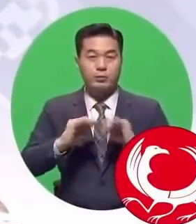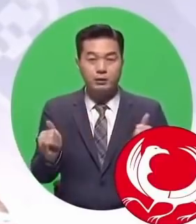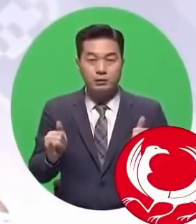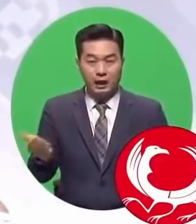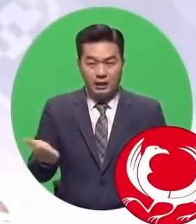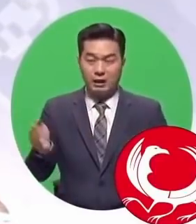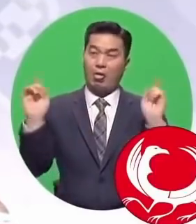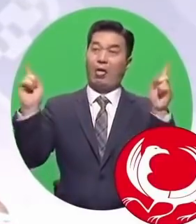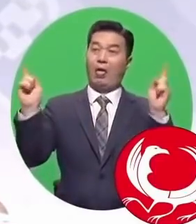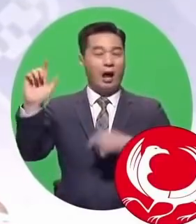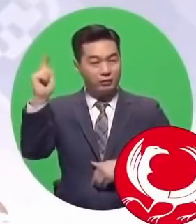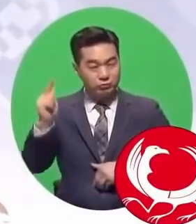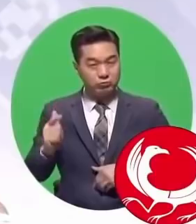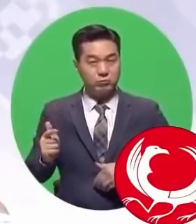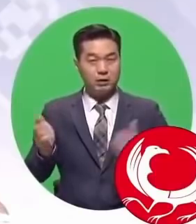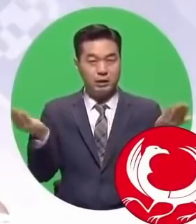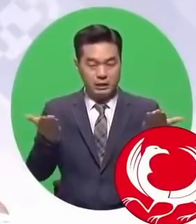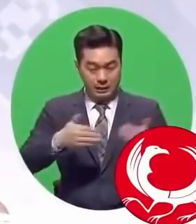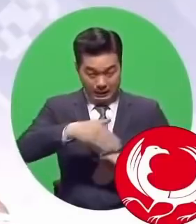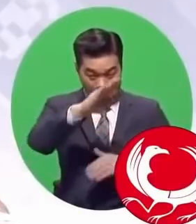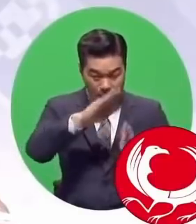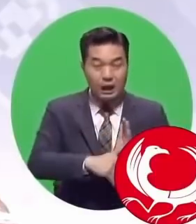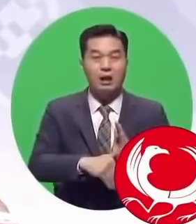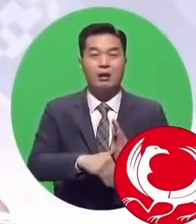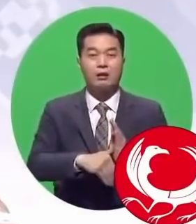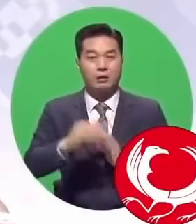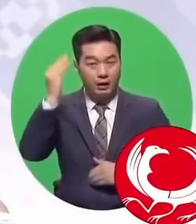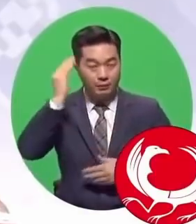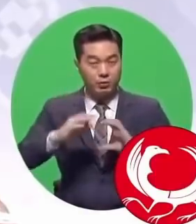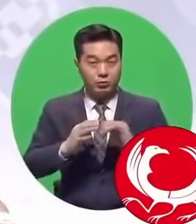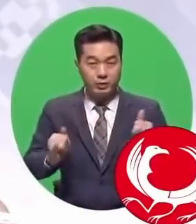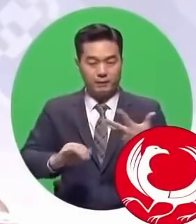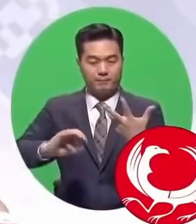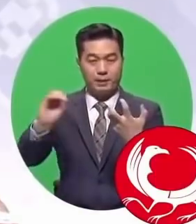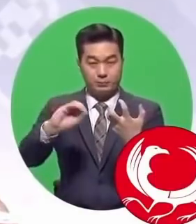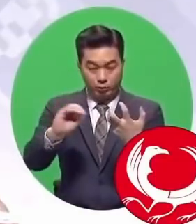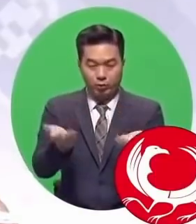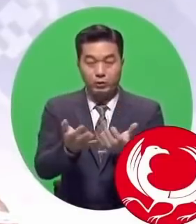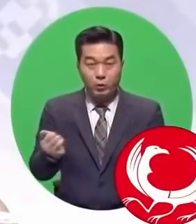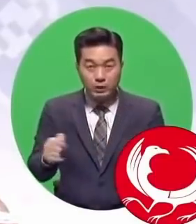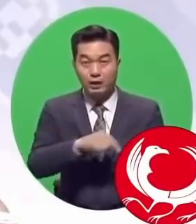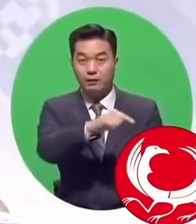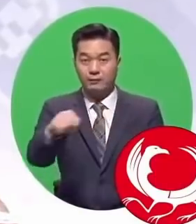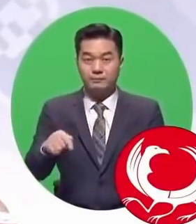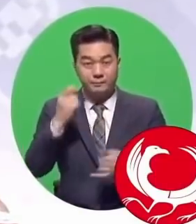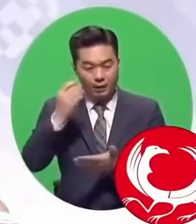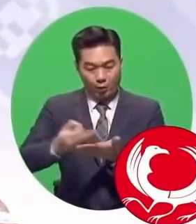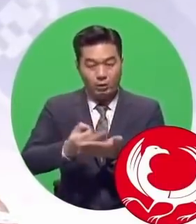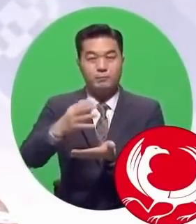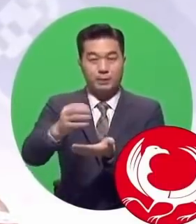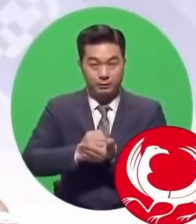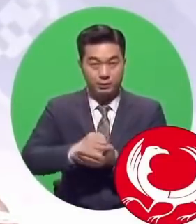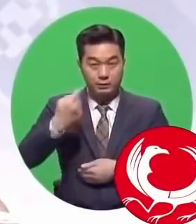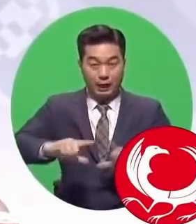일 안 하는 거 아닙니다. 일자리에 갈 때 대한민국 국민의 80% 근로자의 80%가 월급을 받으면